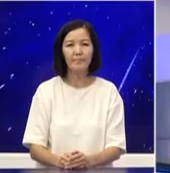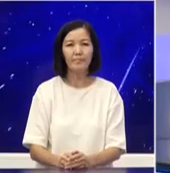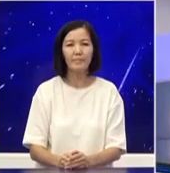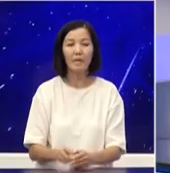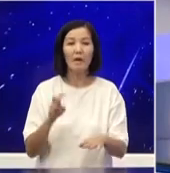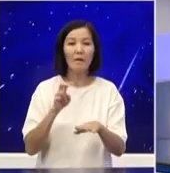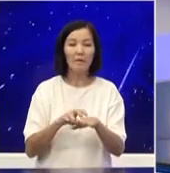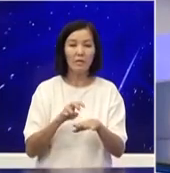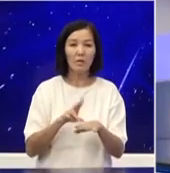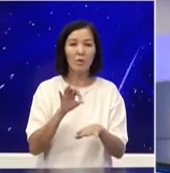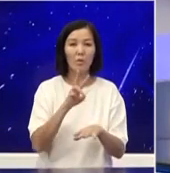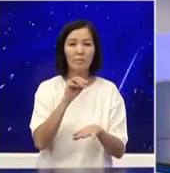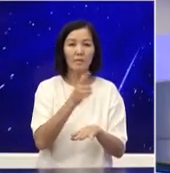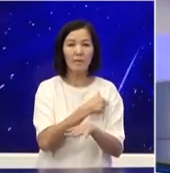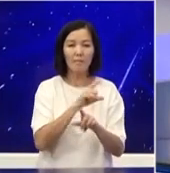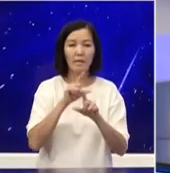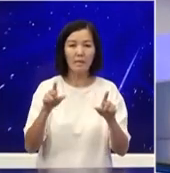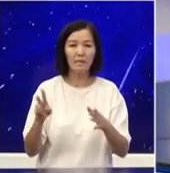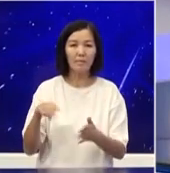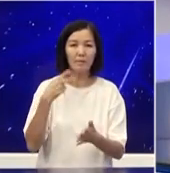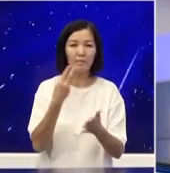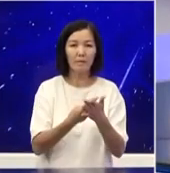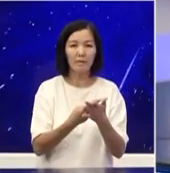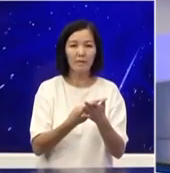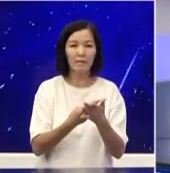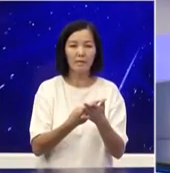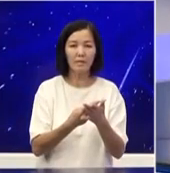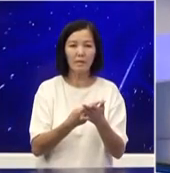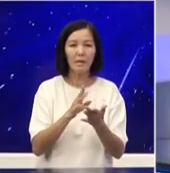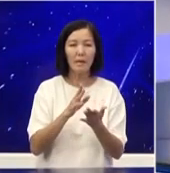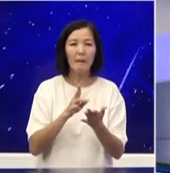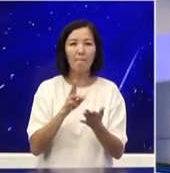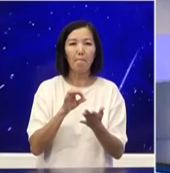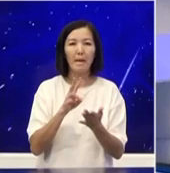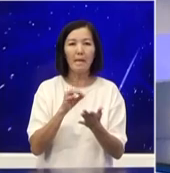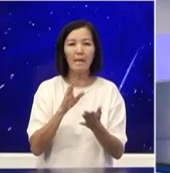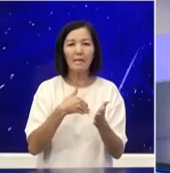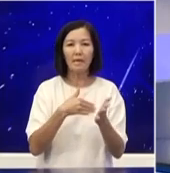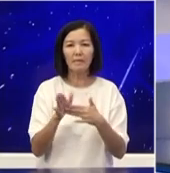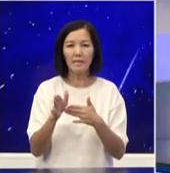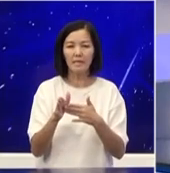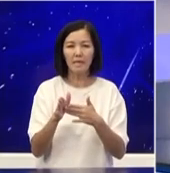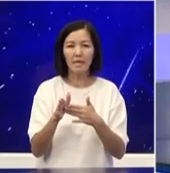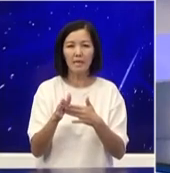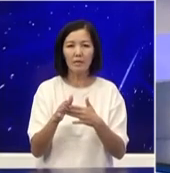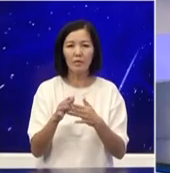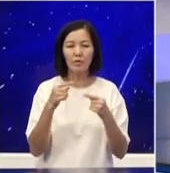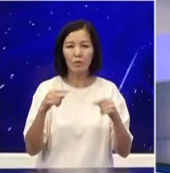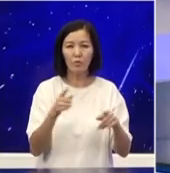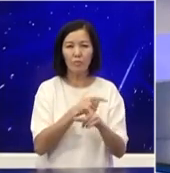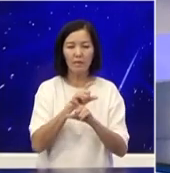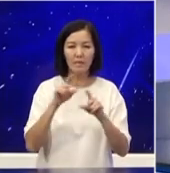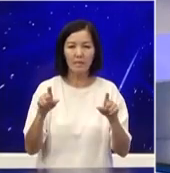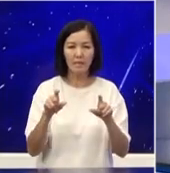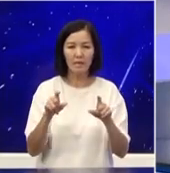Врачи Омской больницы, куда в четверг был доставлен находящийся в коме политик Алексей Навальный, отказали в его транспортации в другое медицинское